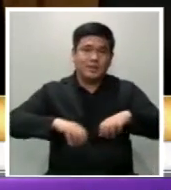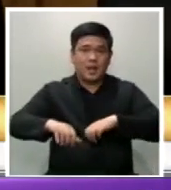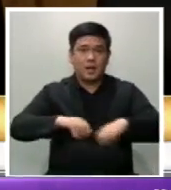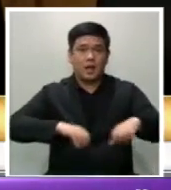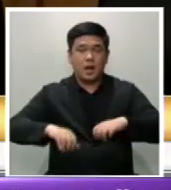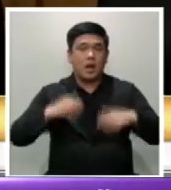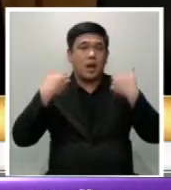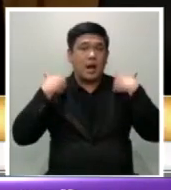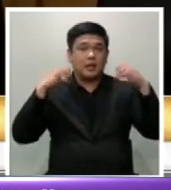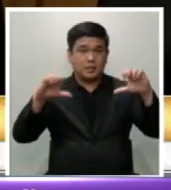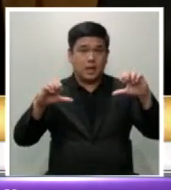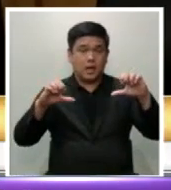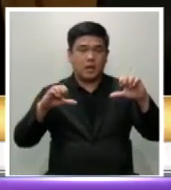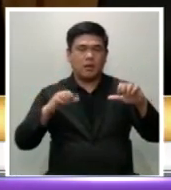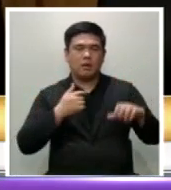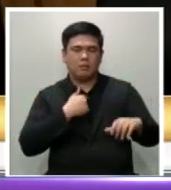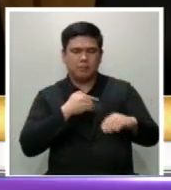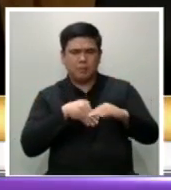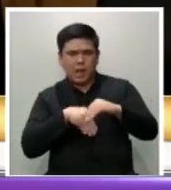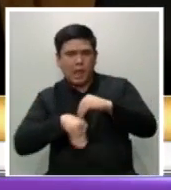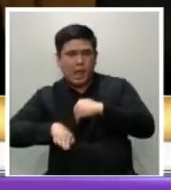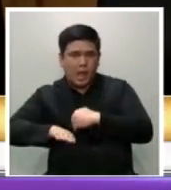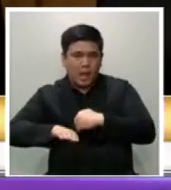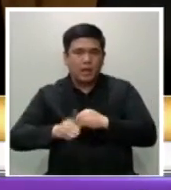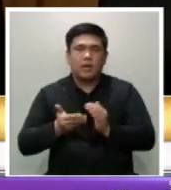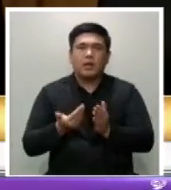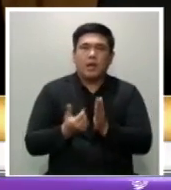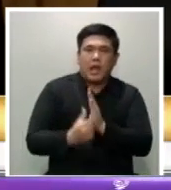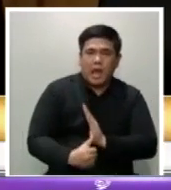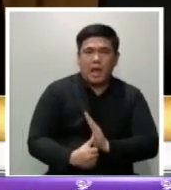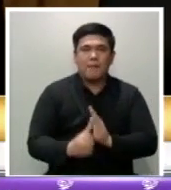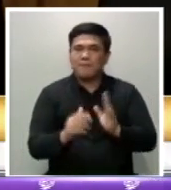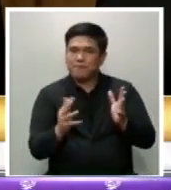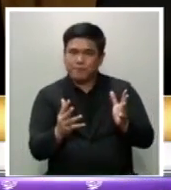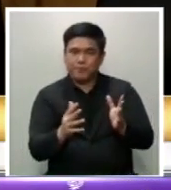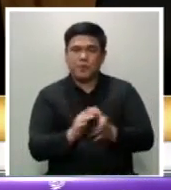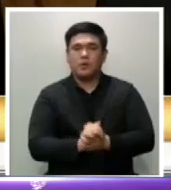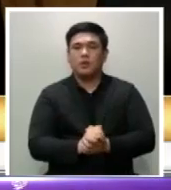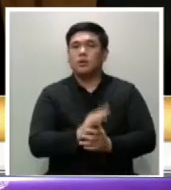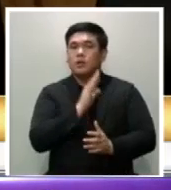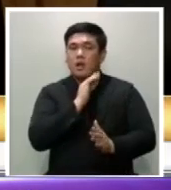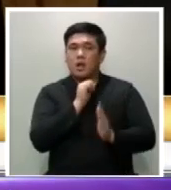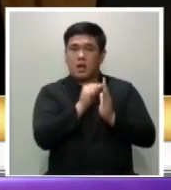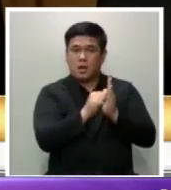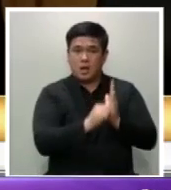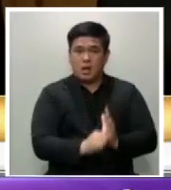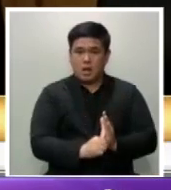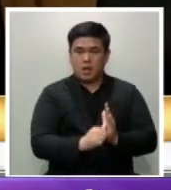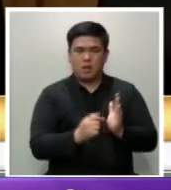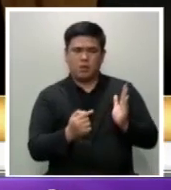ดินไม่ได้หลบหลีกเลี่ยงแล้วการแก้กฎหมายศุลกากรมันก็ไม่ได้เป็นเห